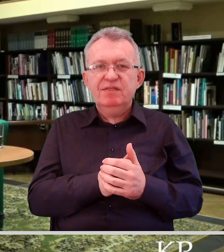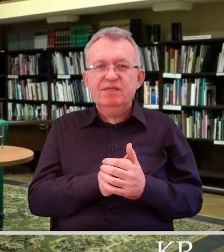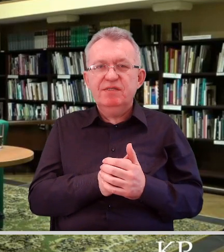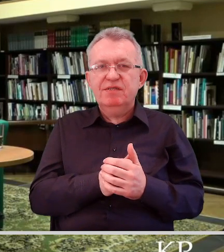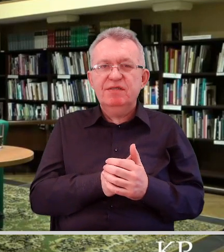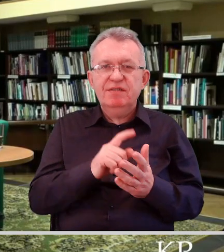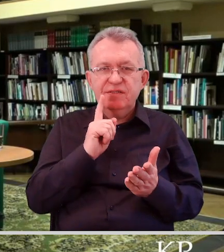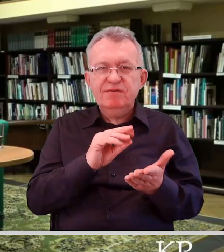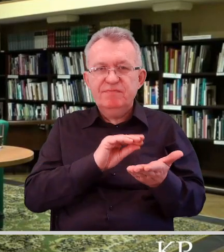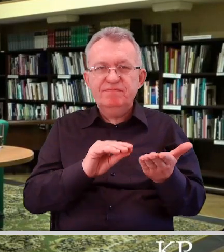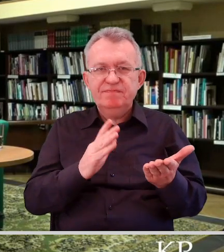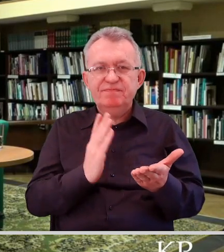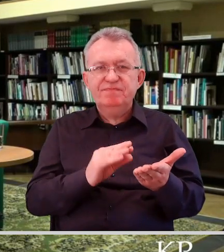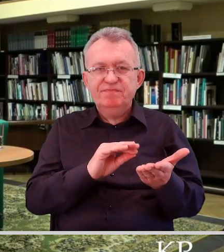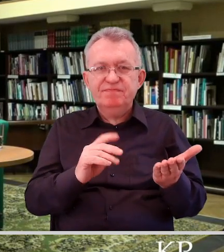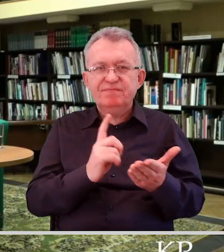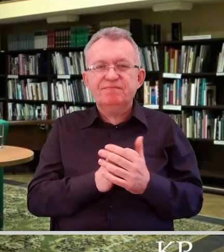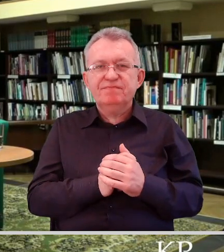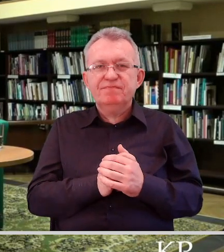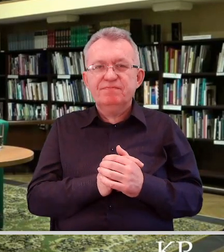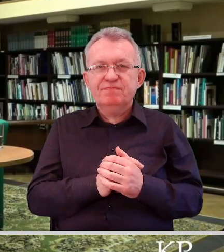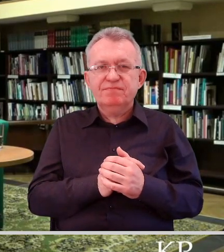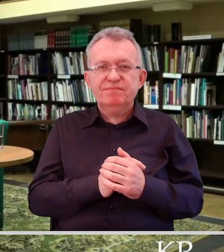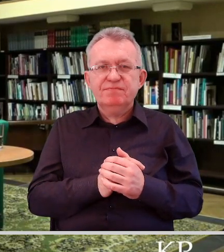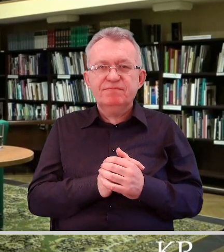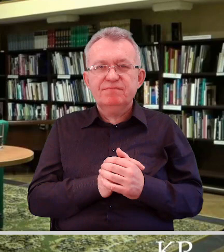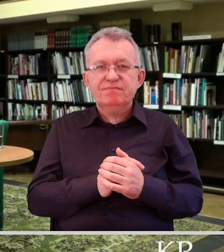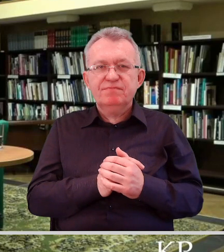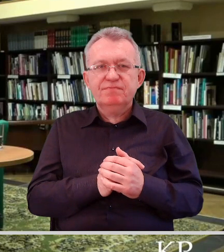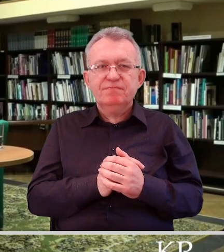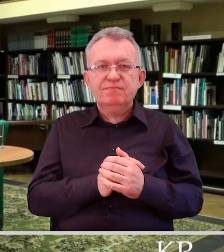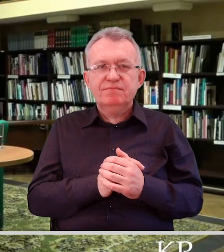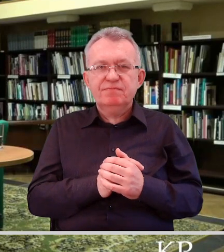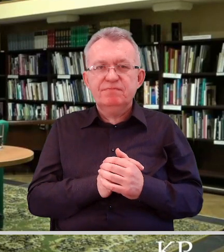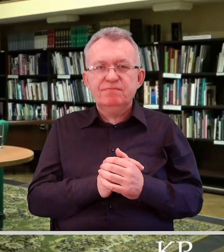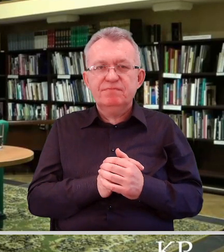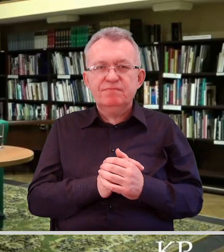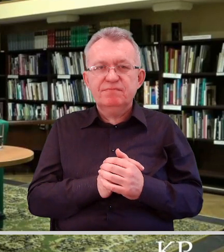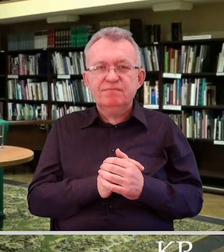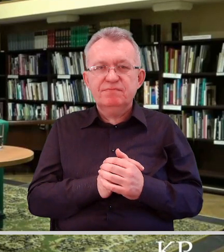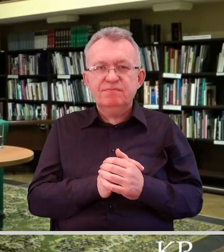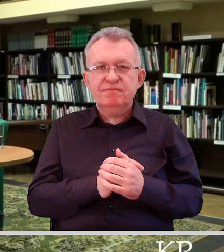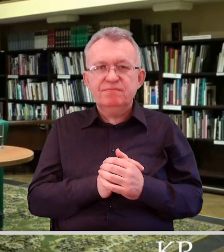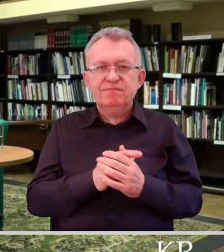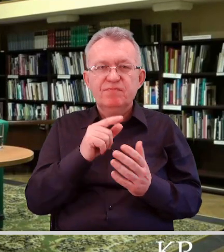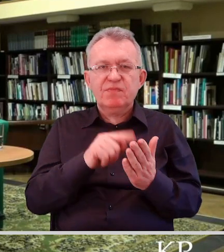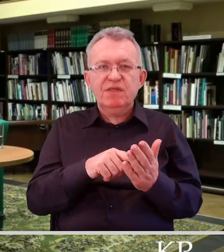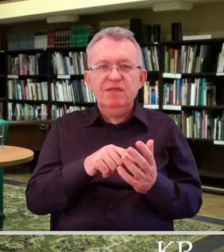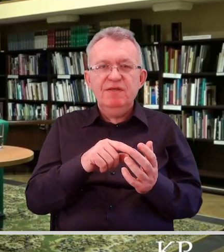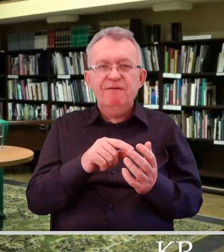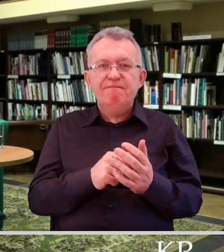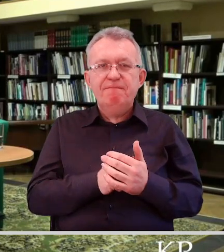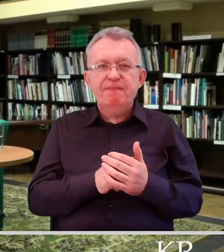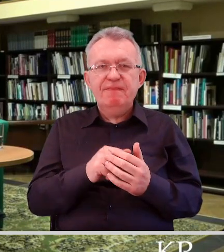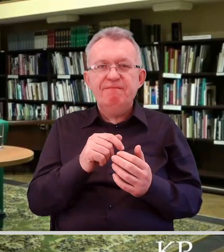będą osiągać teraz najwyższe ceny, jak to się mówi. To jest bardzo ciekawe, bo my na zajęciach, o których